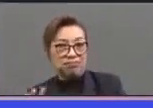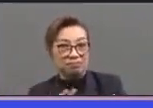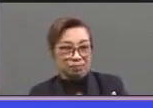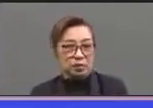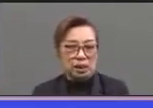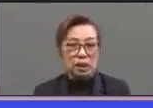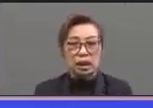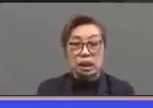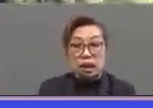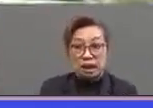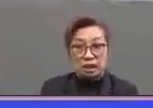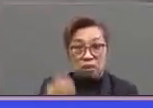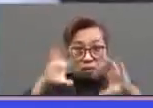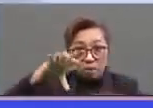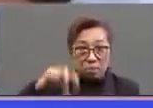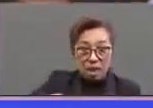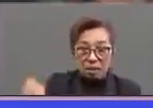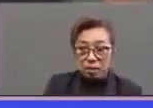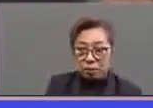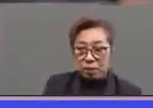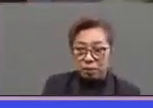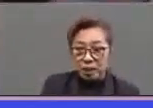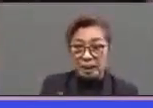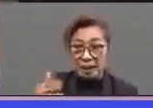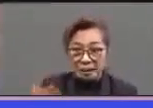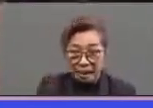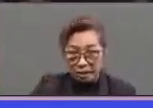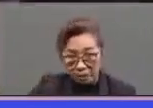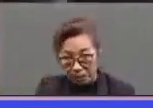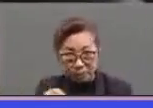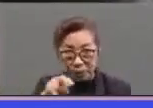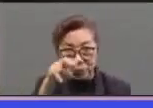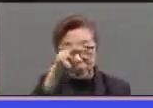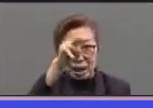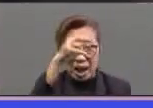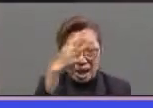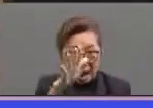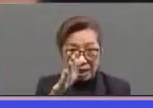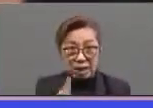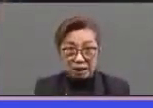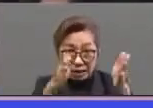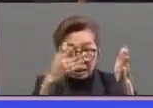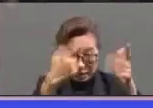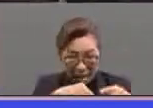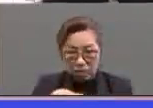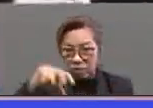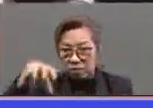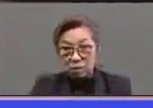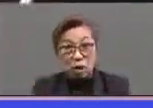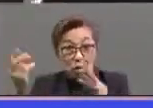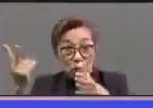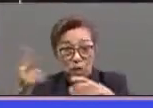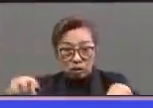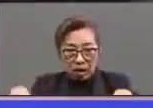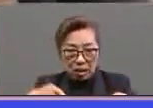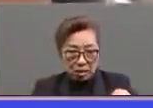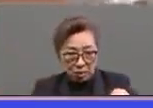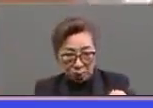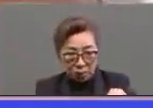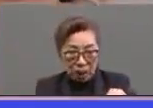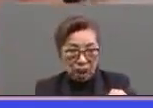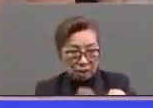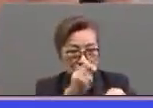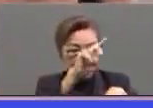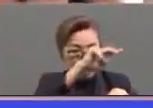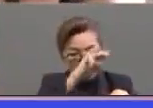ชอบธรรมการจัดสรรงบประมาณต้องเหมาะสมและต้องให้เกียรติข้าราชการที่ปฏิบัติงานร่วมกันนะคะโดยกำชับว่าการแต่งตั้งโยกย้ายต้องพิจารณาถึง